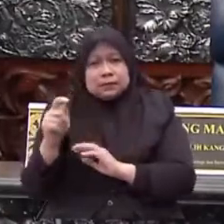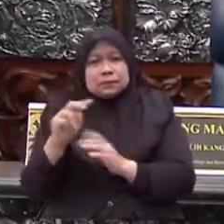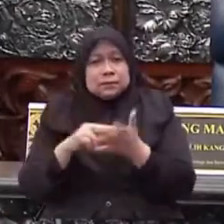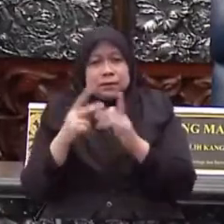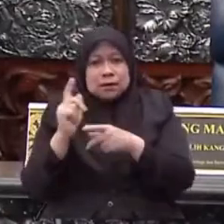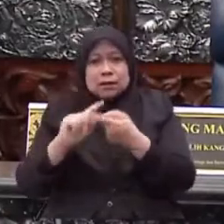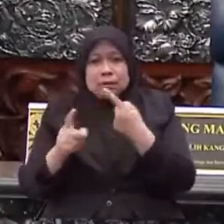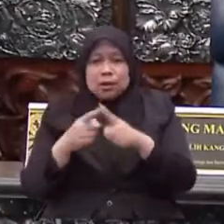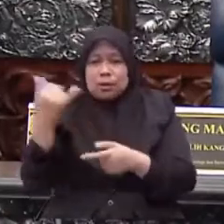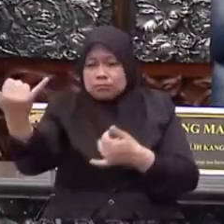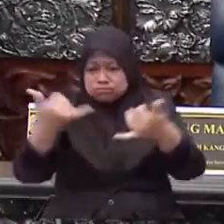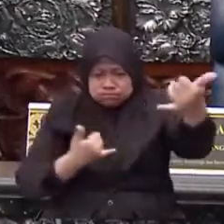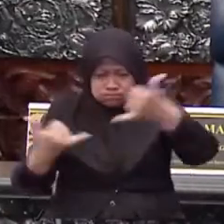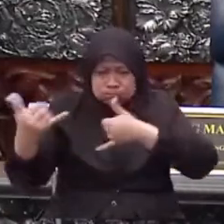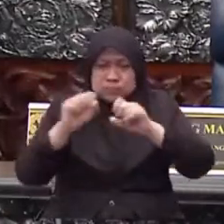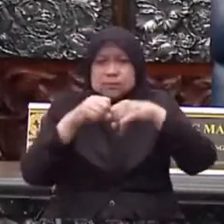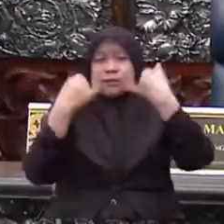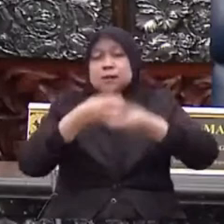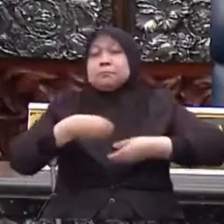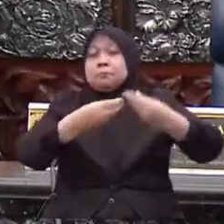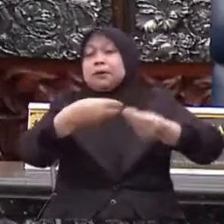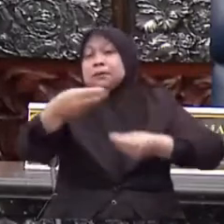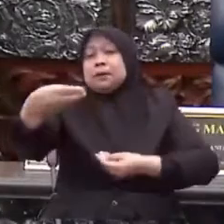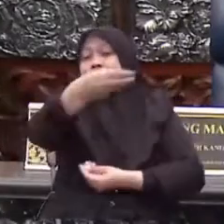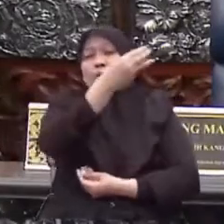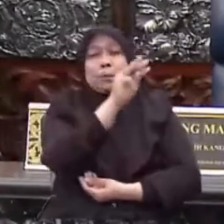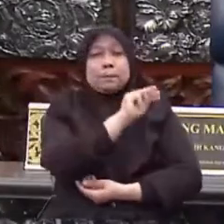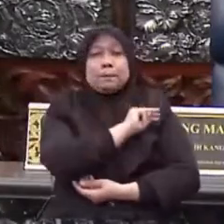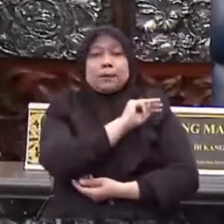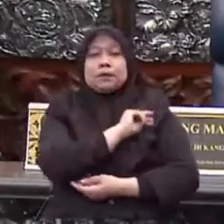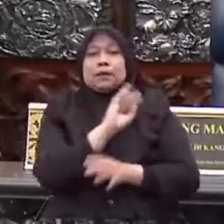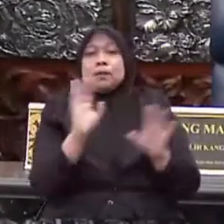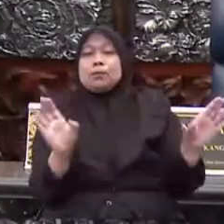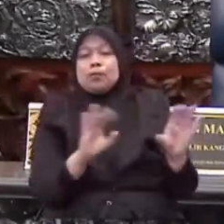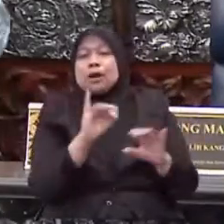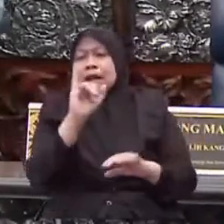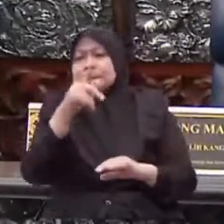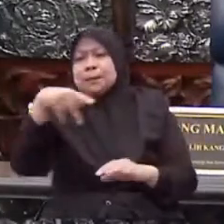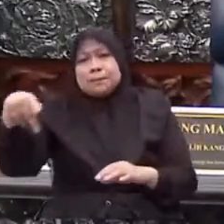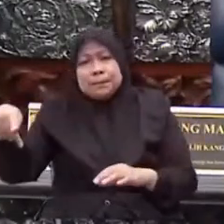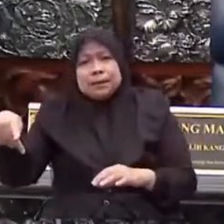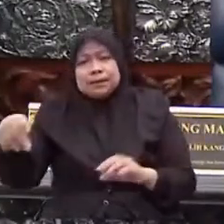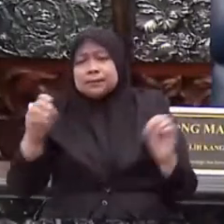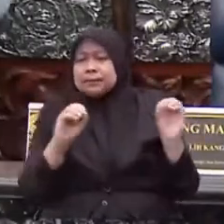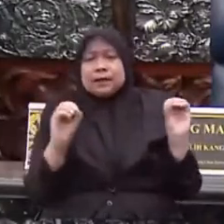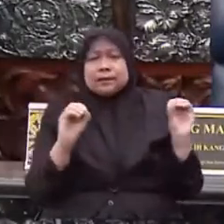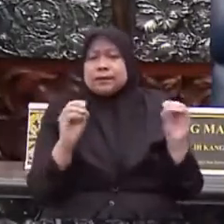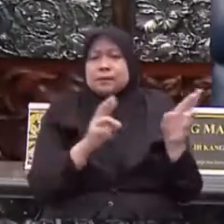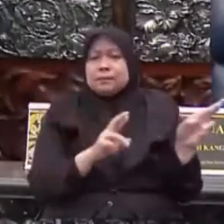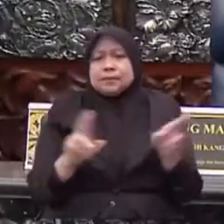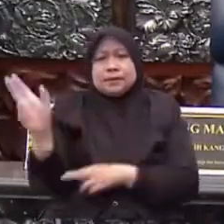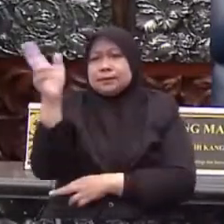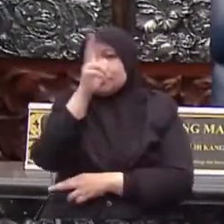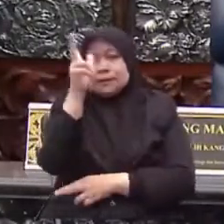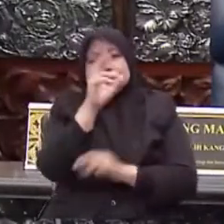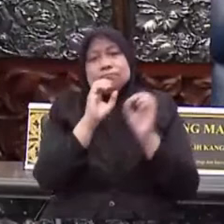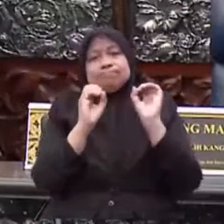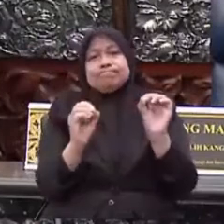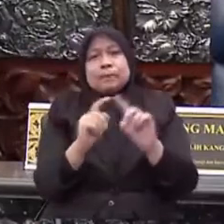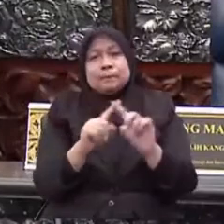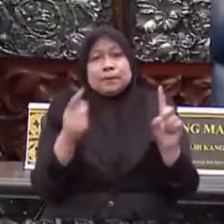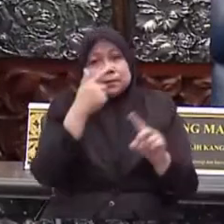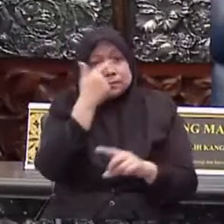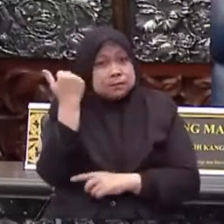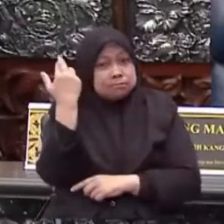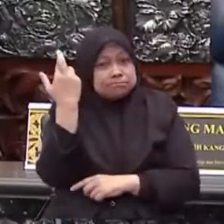kawan datang satu Syarikat datang dia bagi kepada Menteri nak buat satu ipp tidak ada dalam perancangan kerajaan tetapi